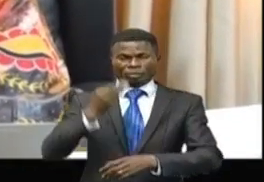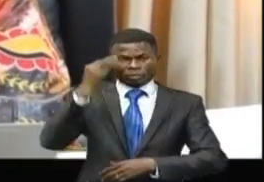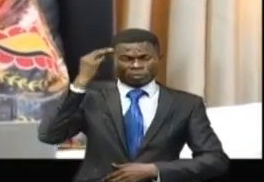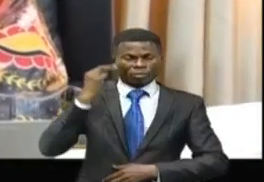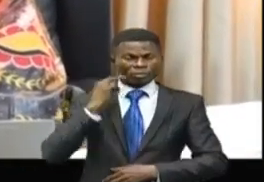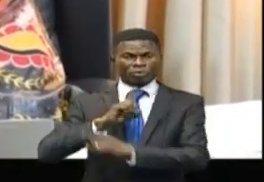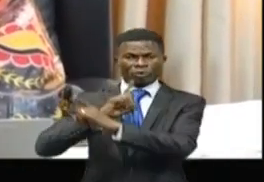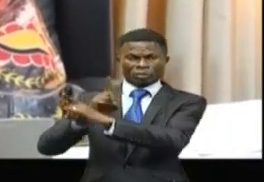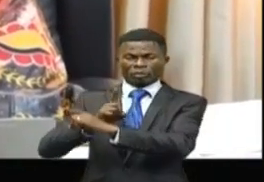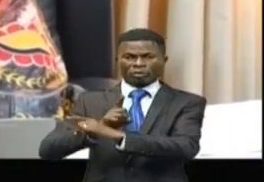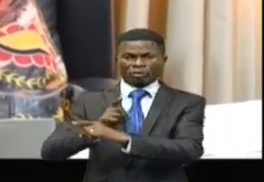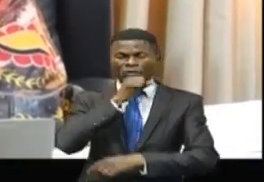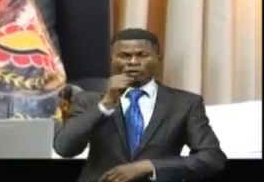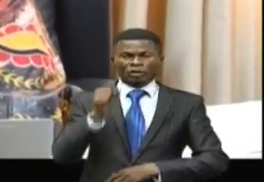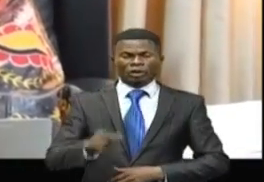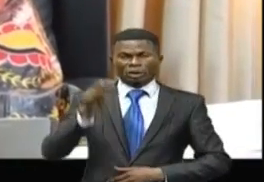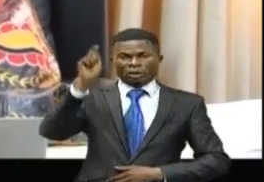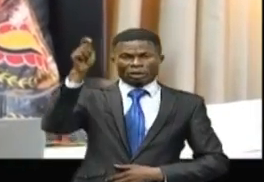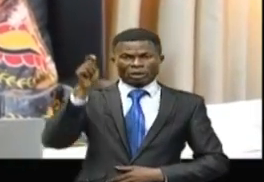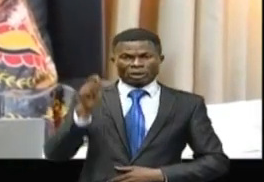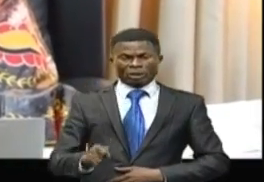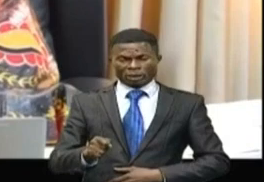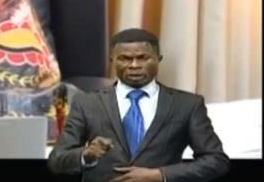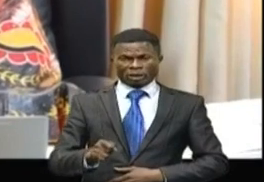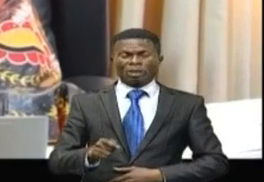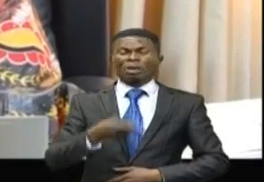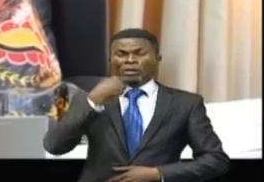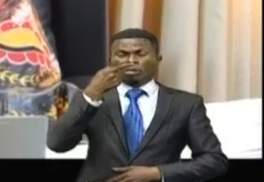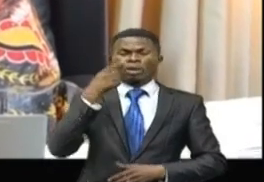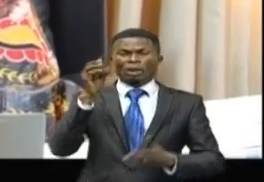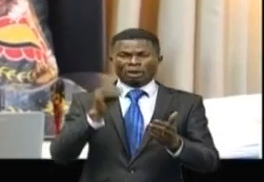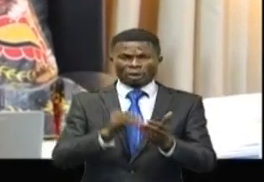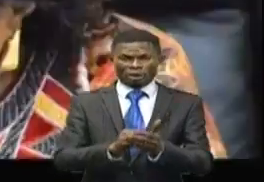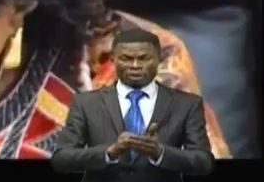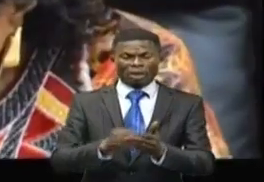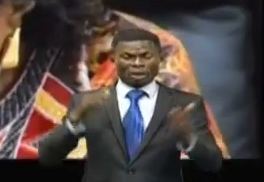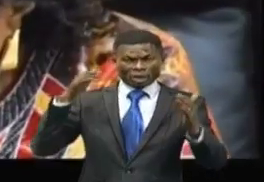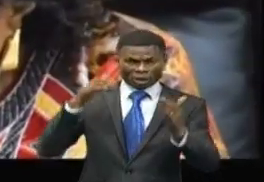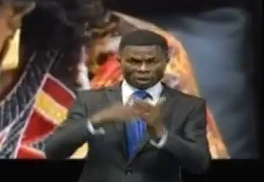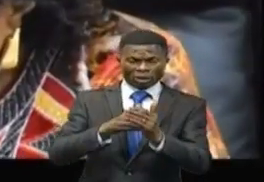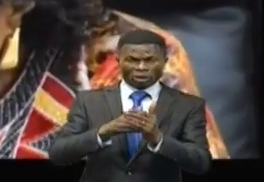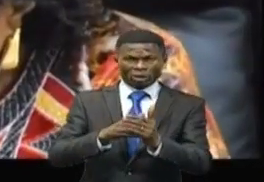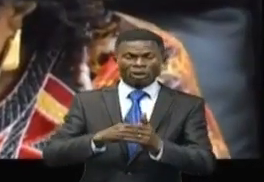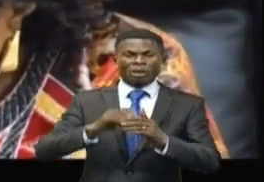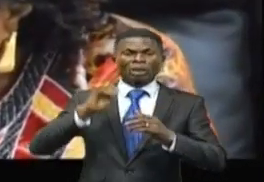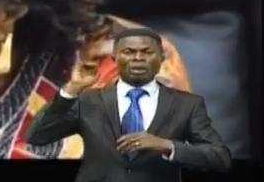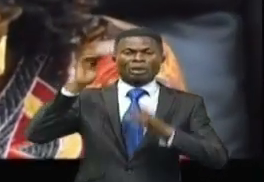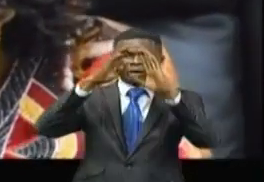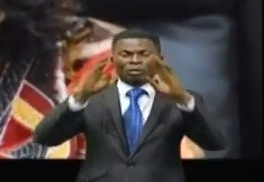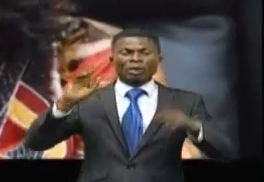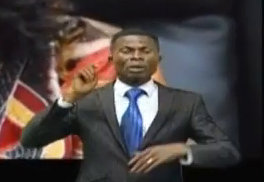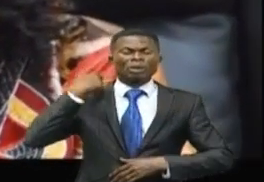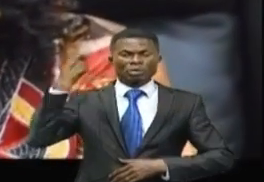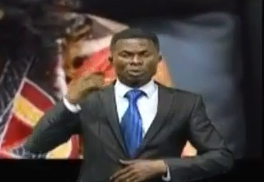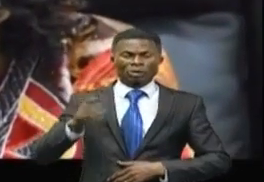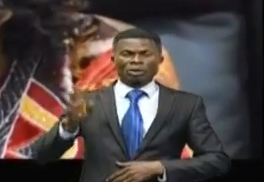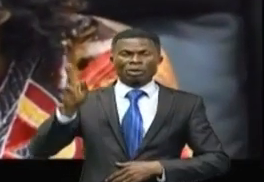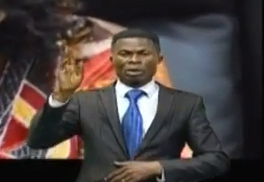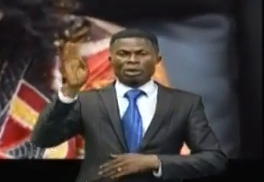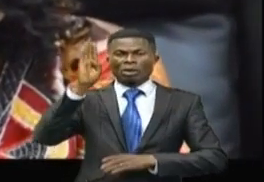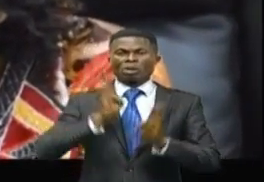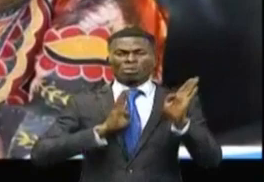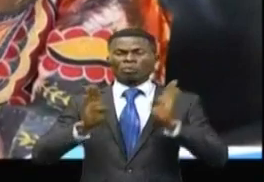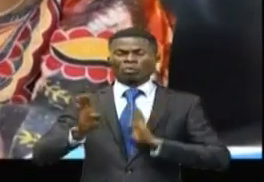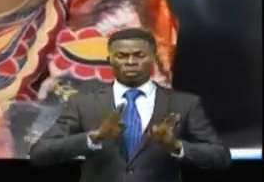la défense et anciens combattants est aussi revenu sur l'attaqué de la prison centrale des cas coin gura de butembo par